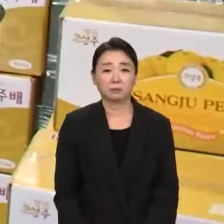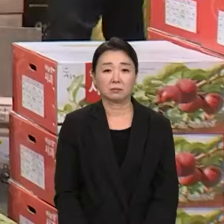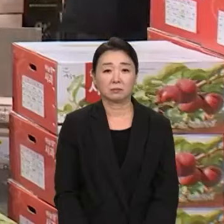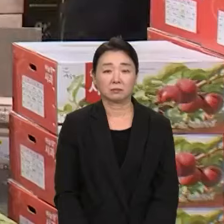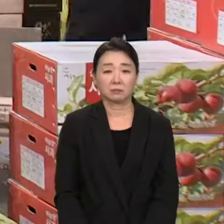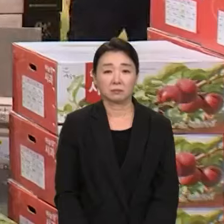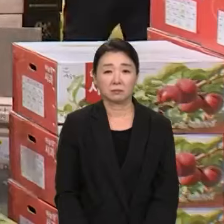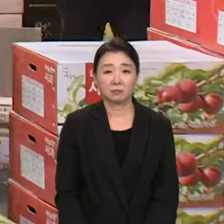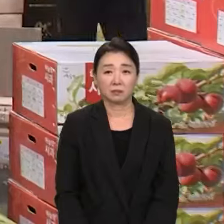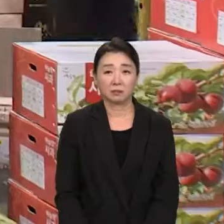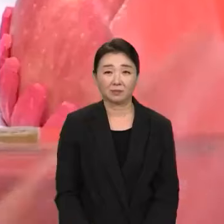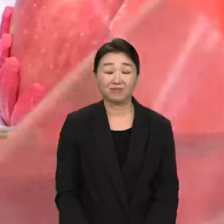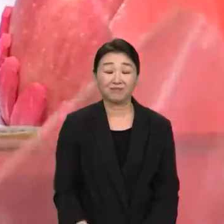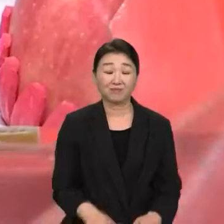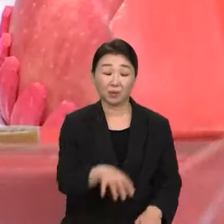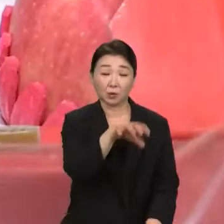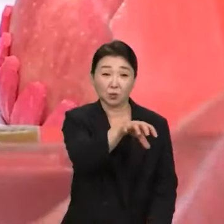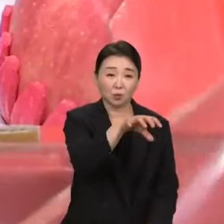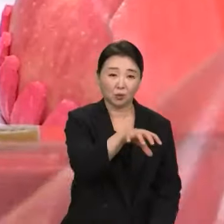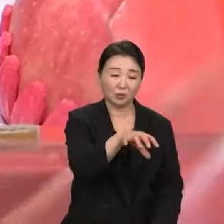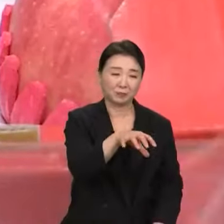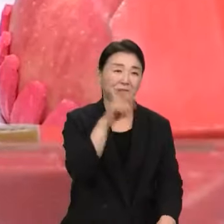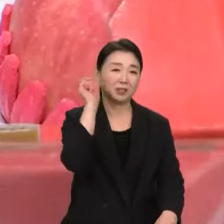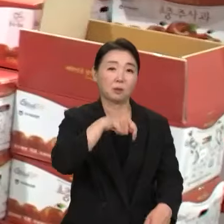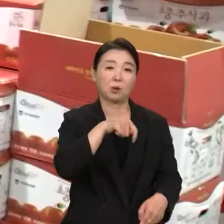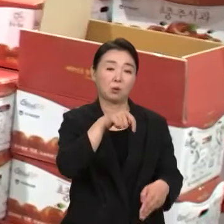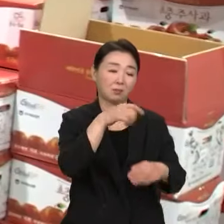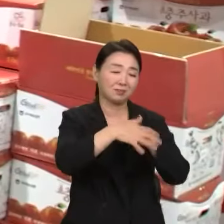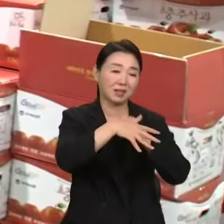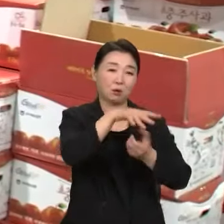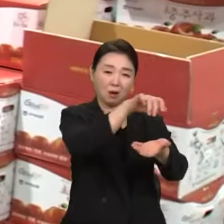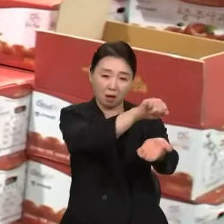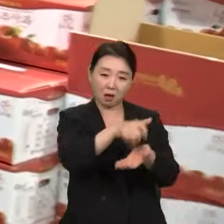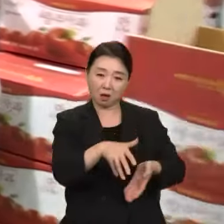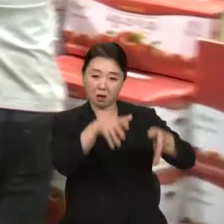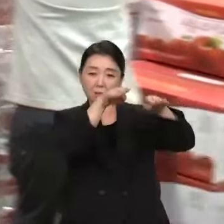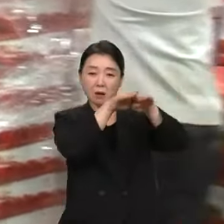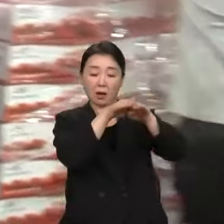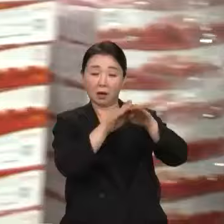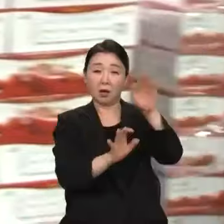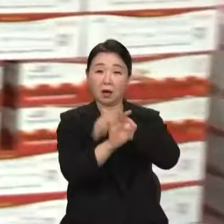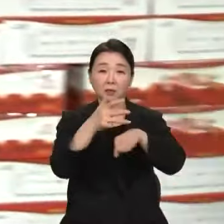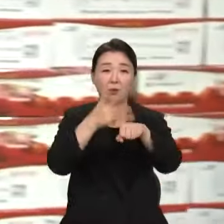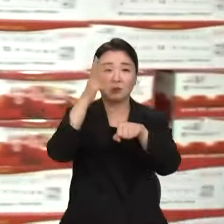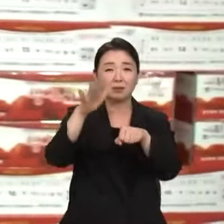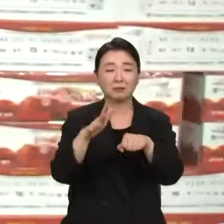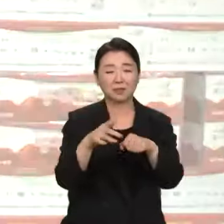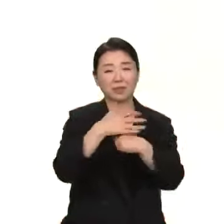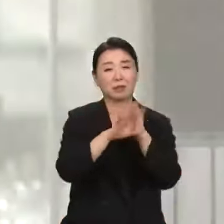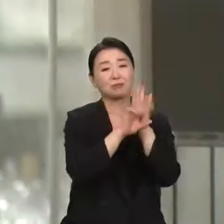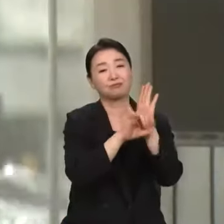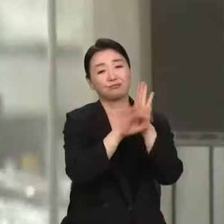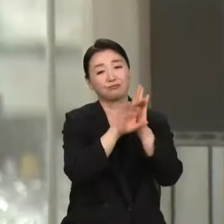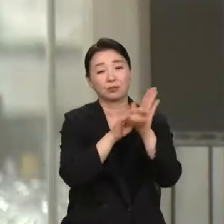산지에서 새벽에 올라온 사과 상자들이 쌓여 있습니다. 오전 8시가 되자 사과 경매가 시작됩니다.